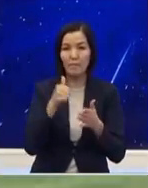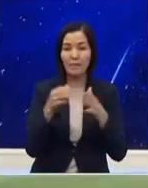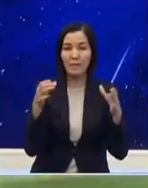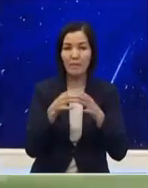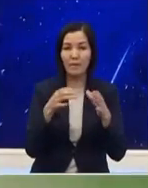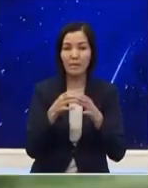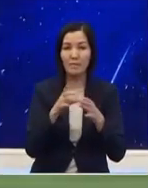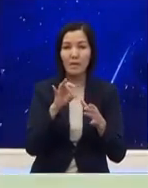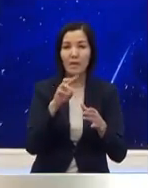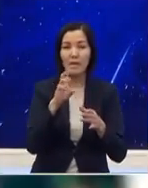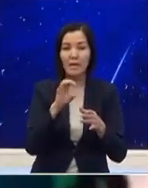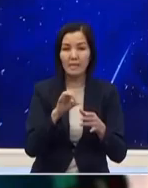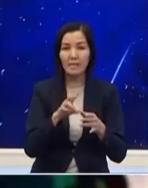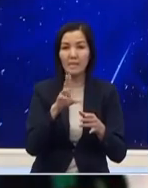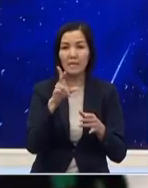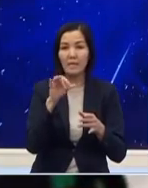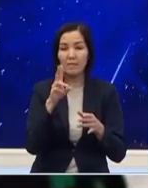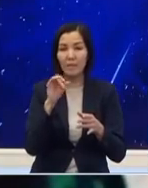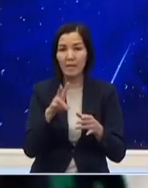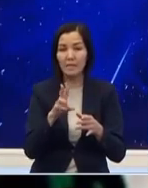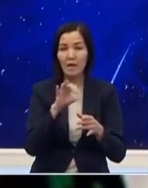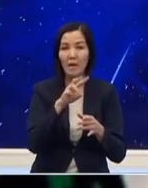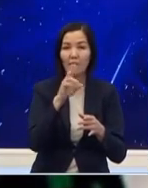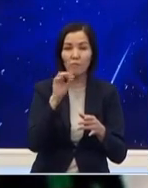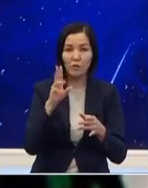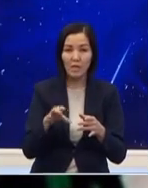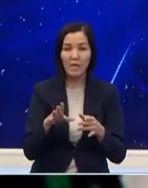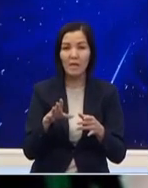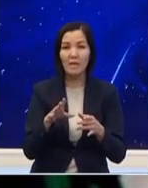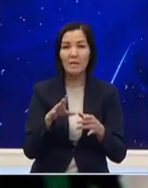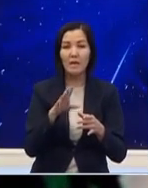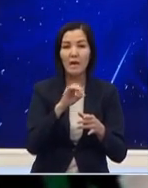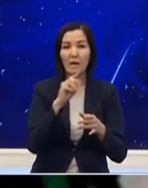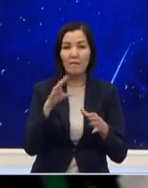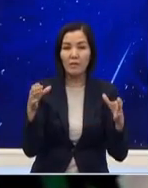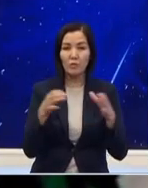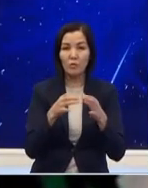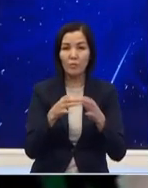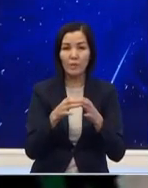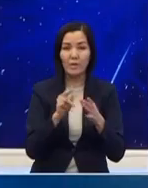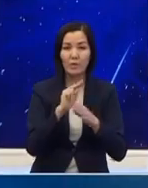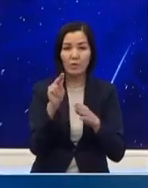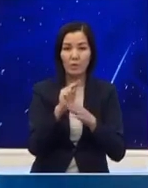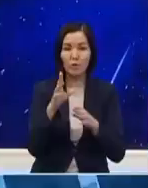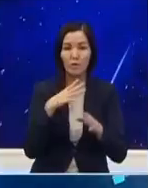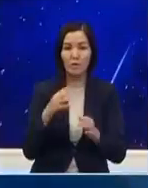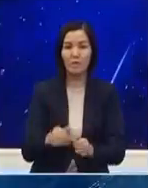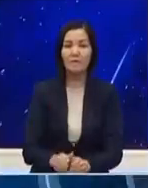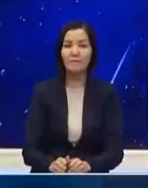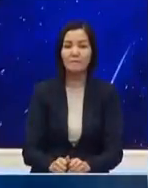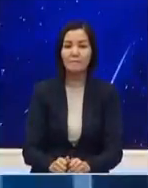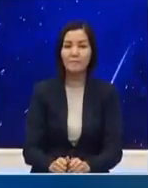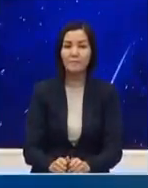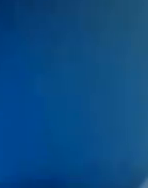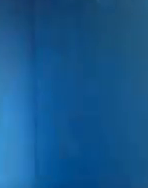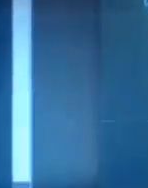командасымен Расинг және Химнастия, Аль-Фуджейра мен Аль-Васл клубтарын баптады. Жарқын Нұрланұлы, Мәди